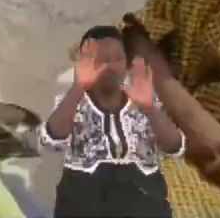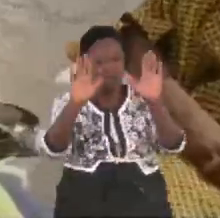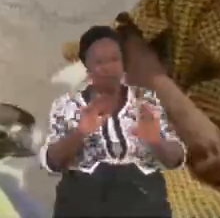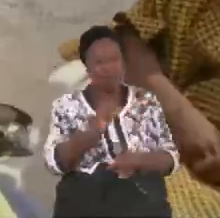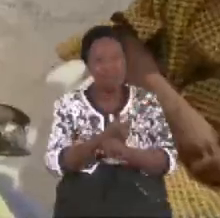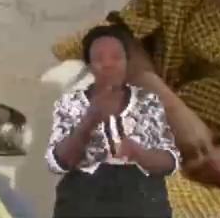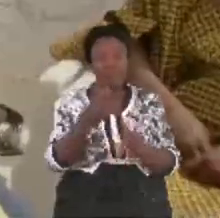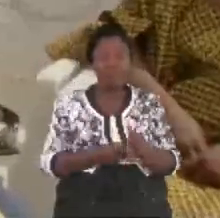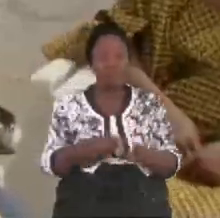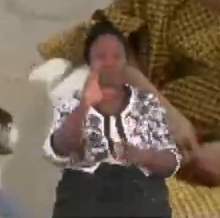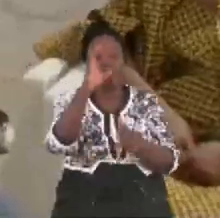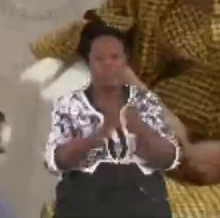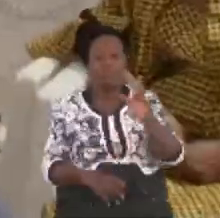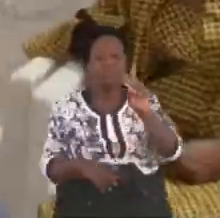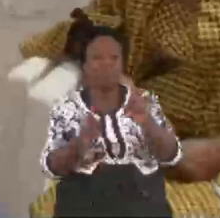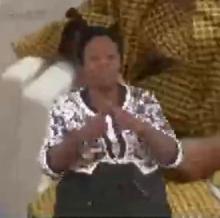1,